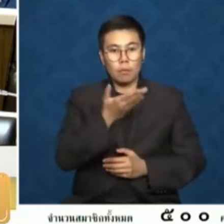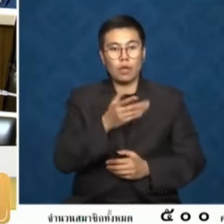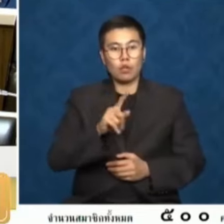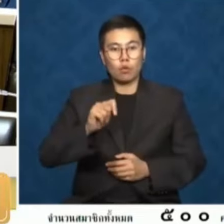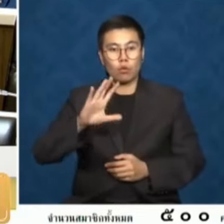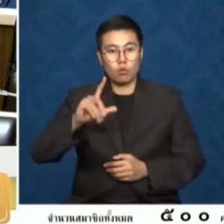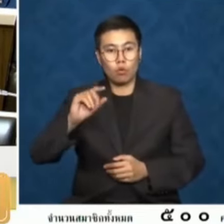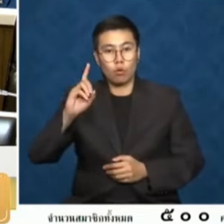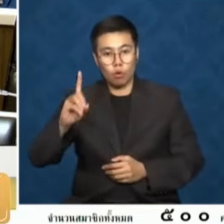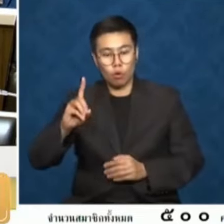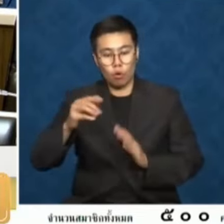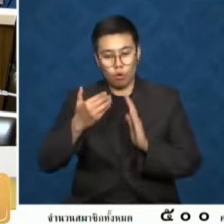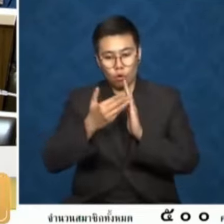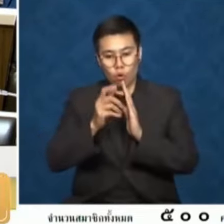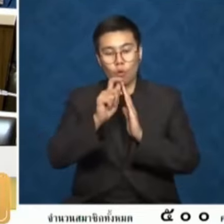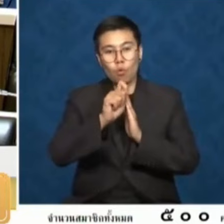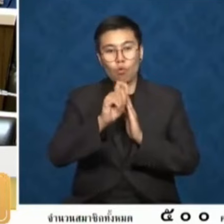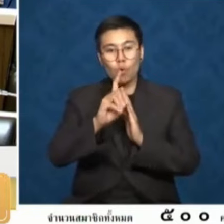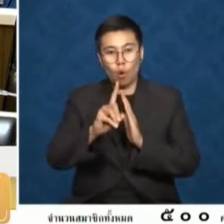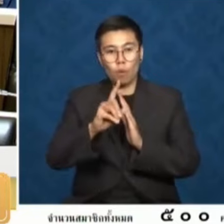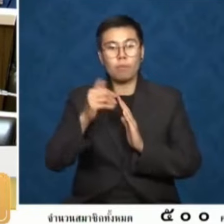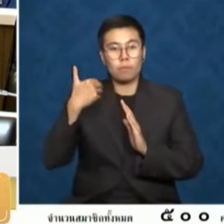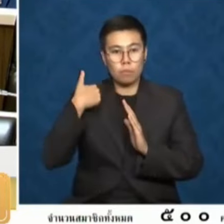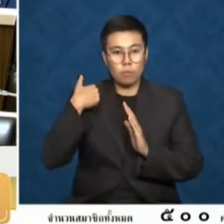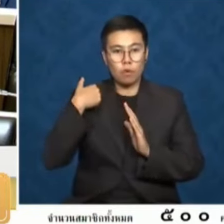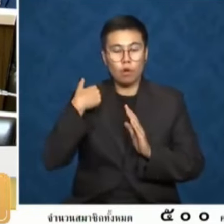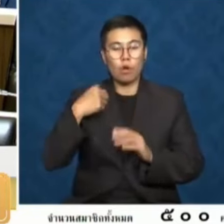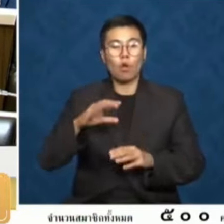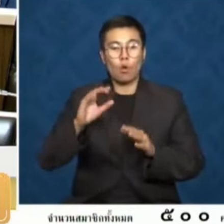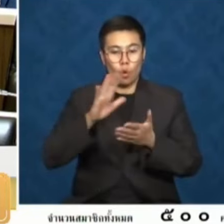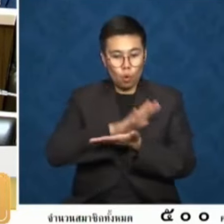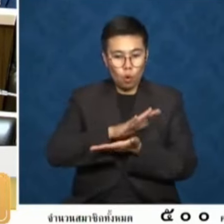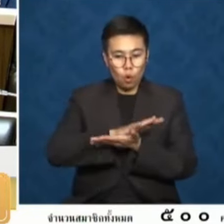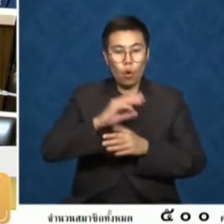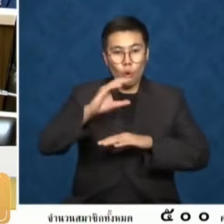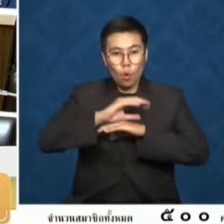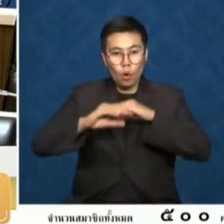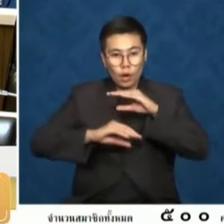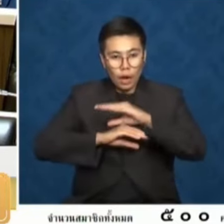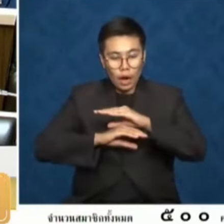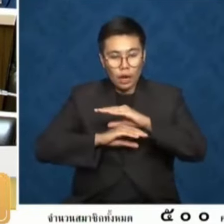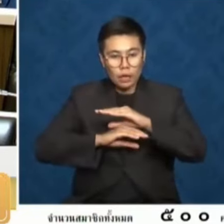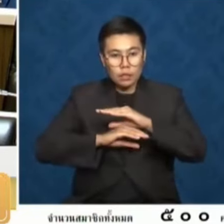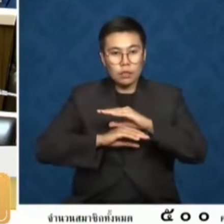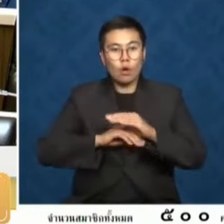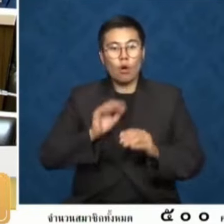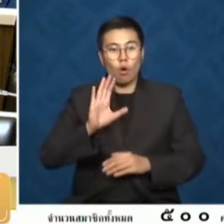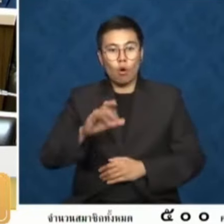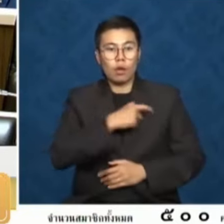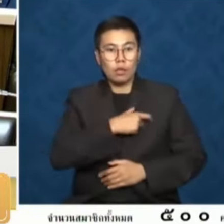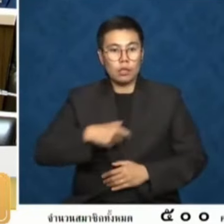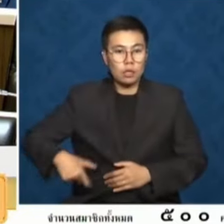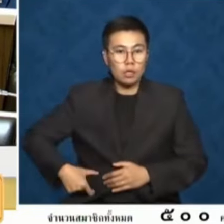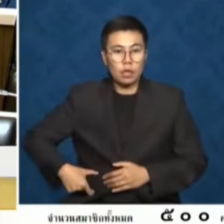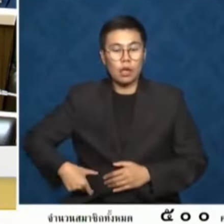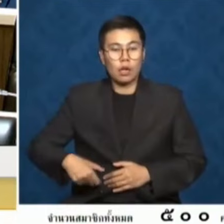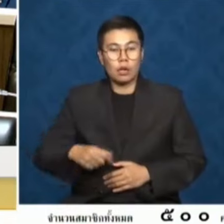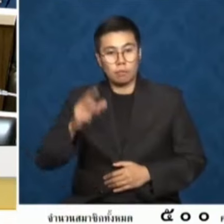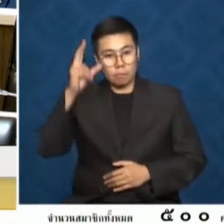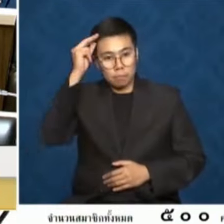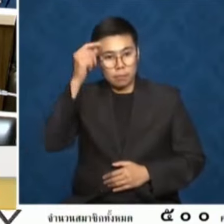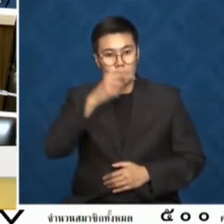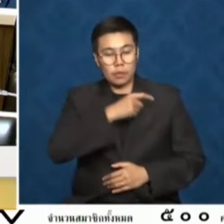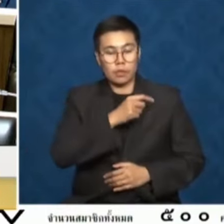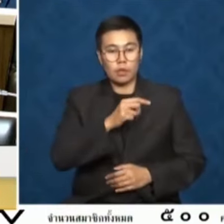ดรธานีก็หลายครั้งและโรงเรียนในโครงการรัฐบาลก็หลายครั้งท่านทำคุณงามความดีกับพี่น้องประชาชน